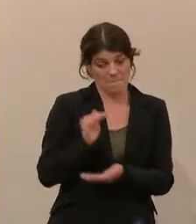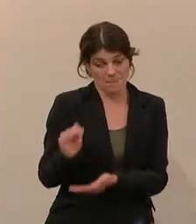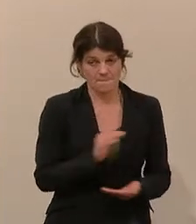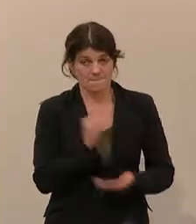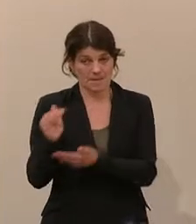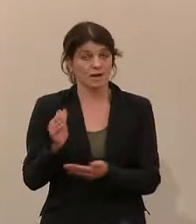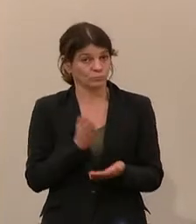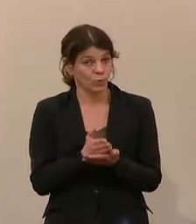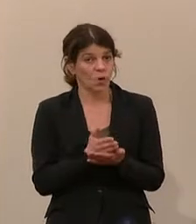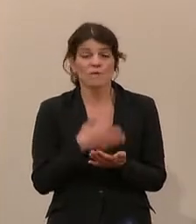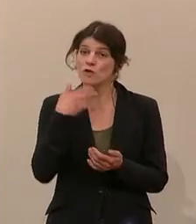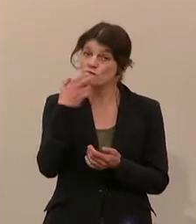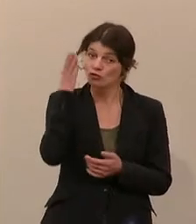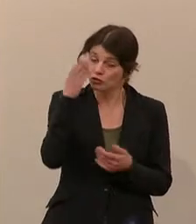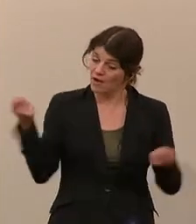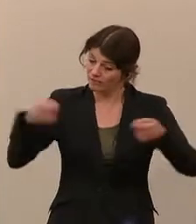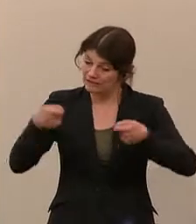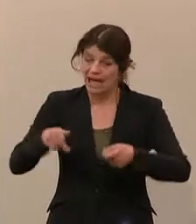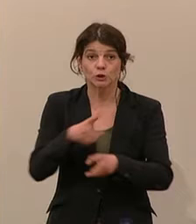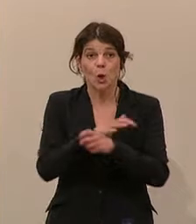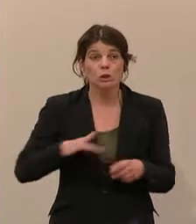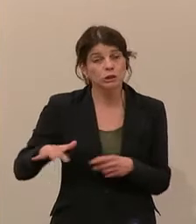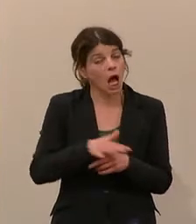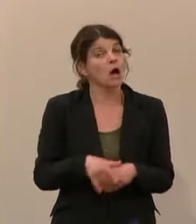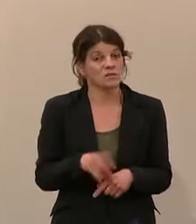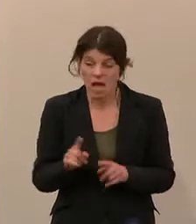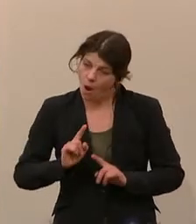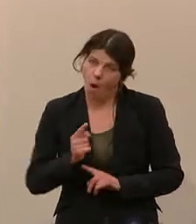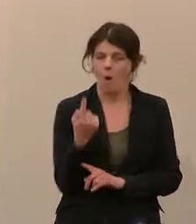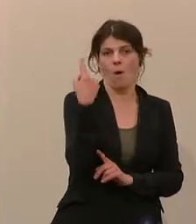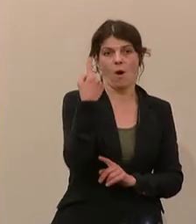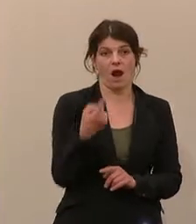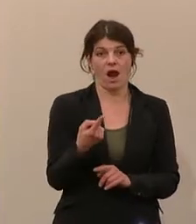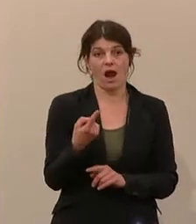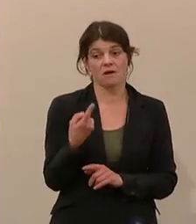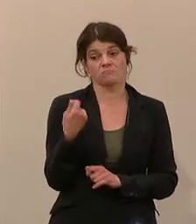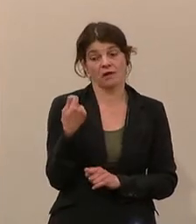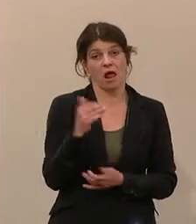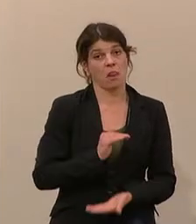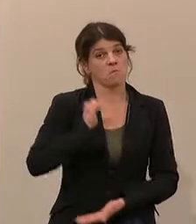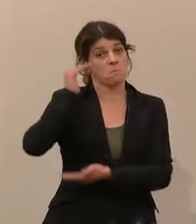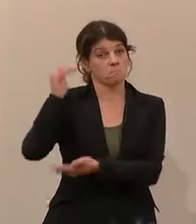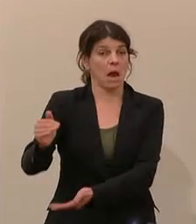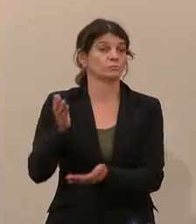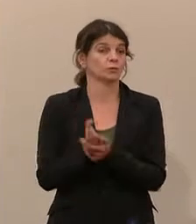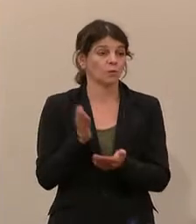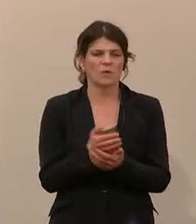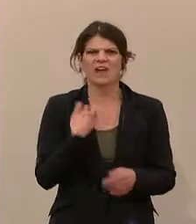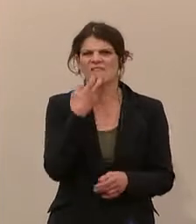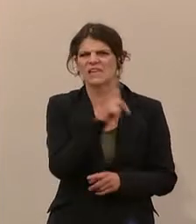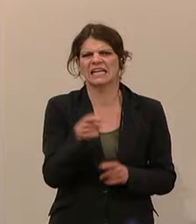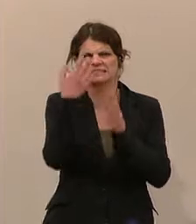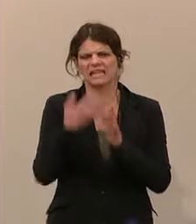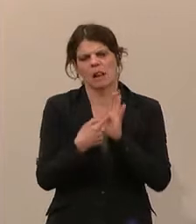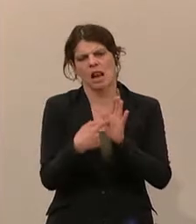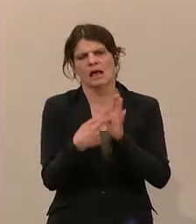Förderungen investieren als Republik. Und das sind sehr, sehr hohe Beträge. Ich versuche jetzt, Sie nicht mit Zahlen